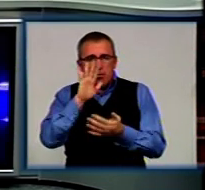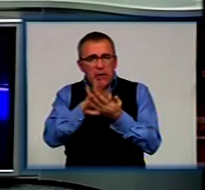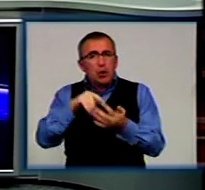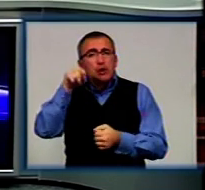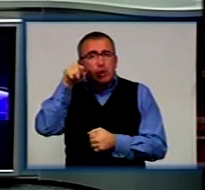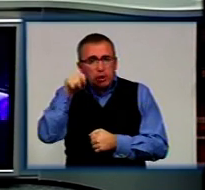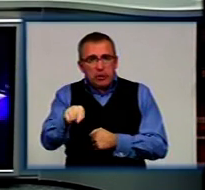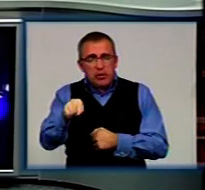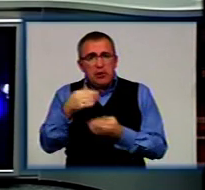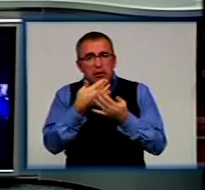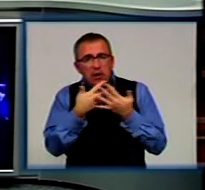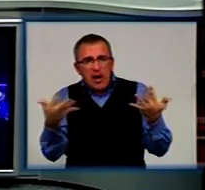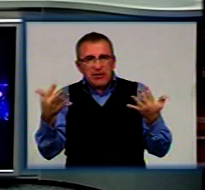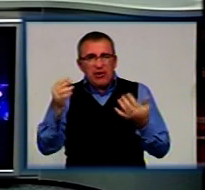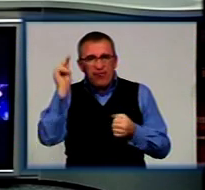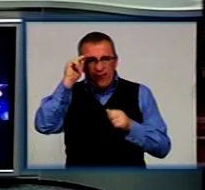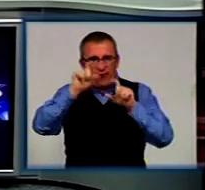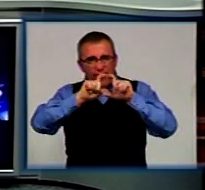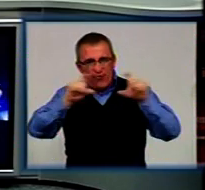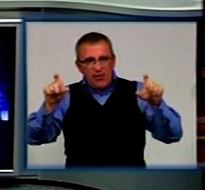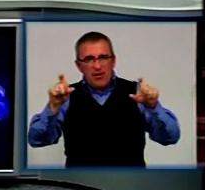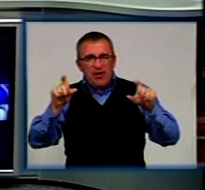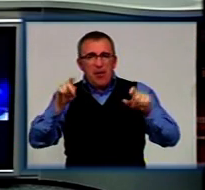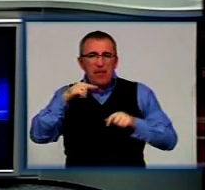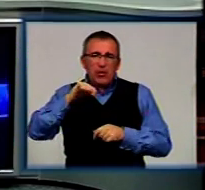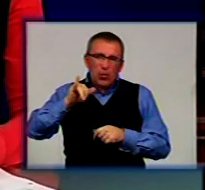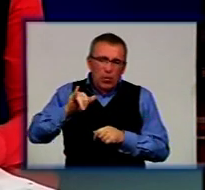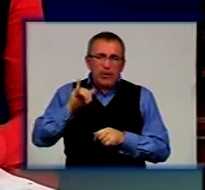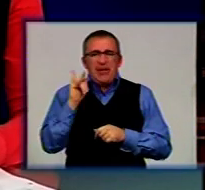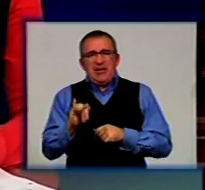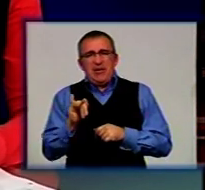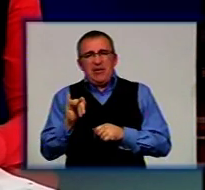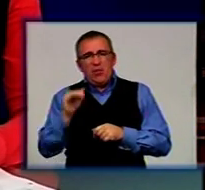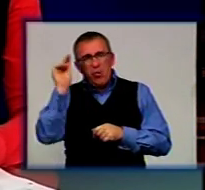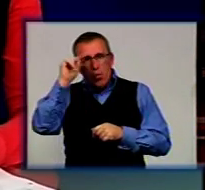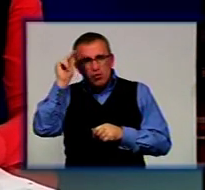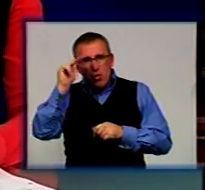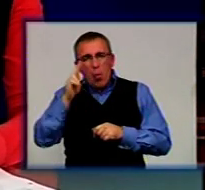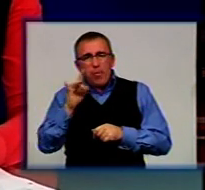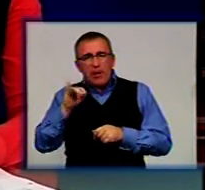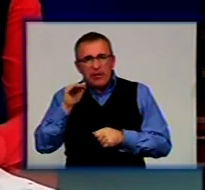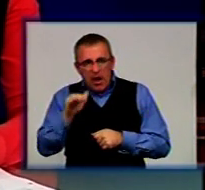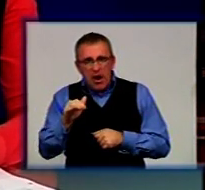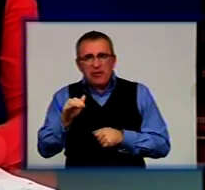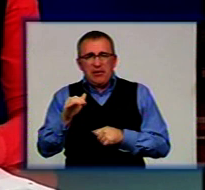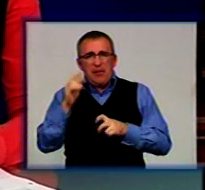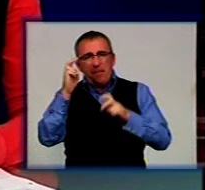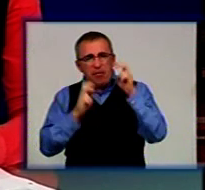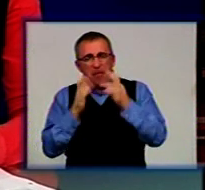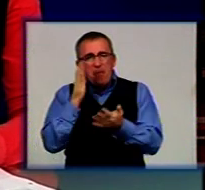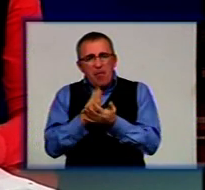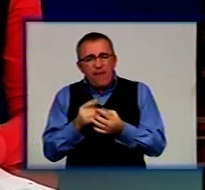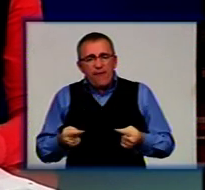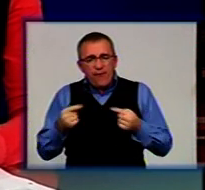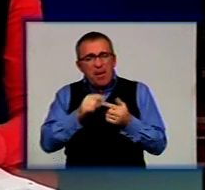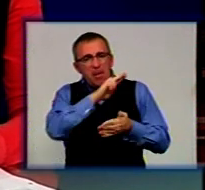1000 угод з різними навчальними закладами. Це не тільки профтехосвіта, це і учбові комбінати підприємств, які мають